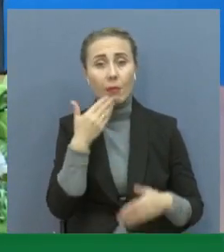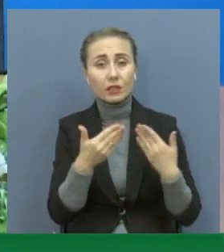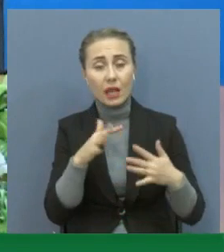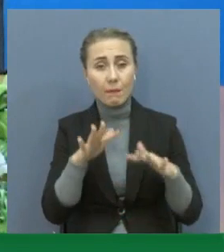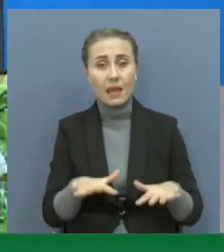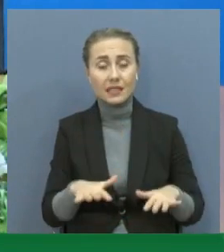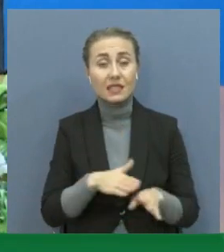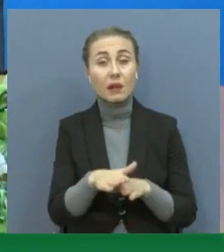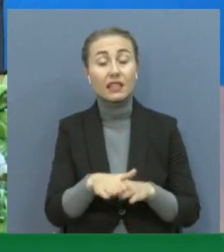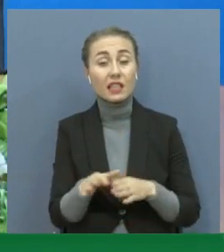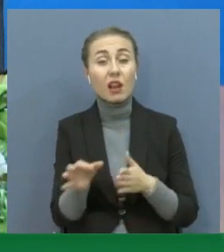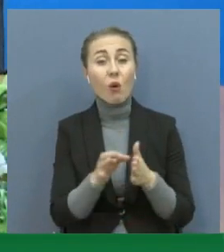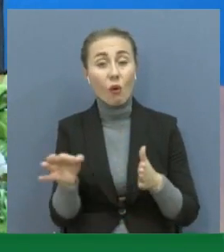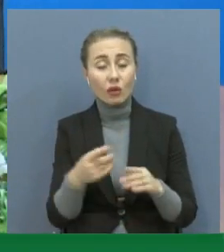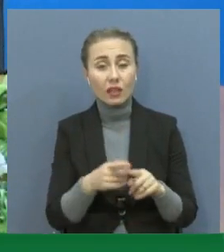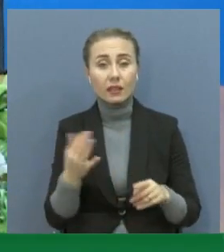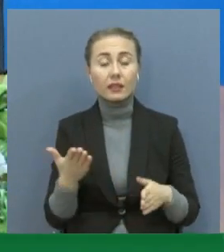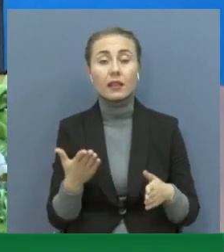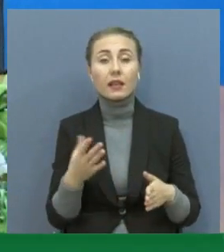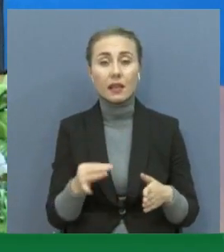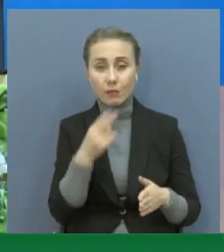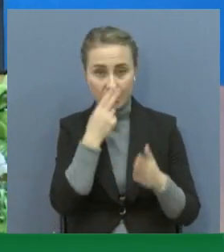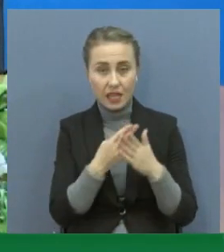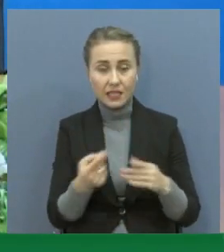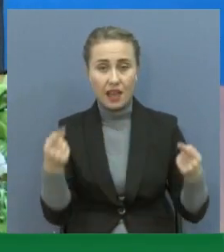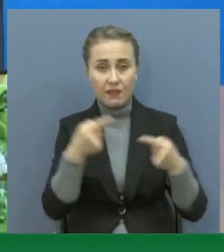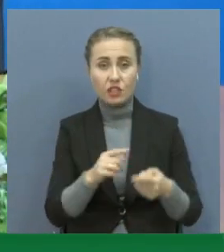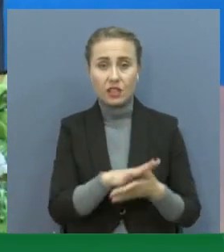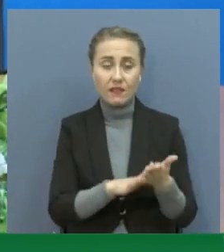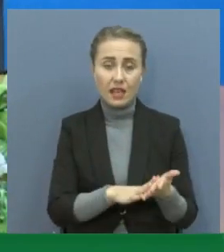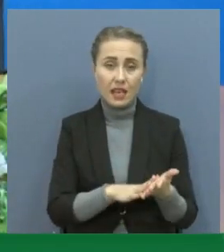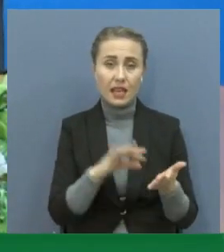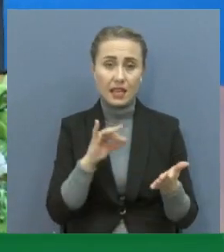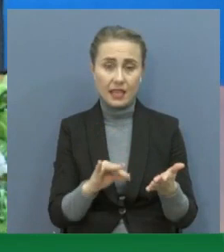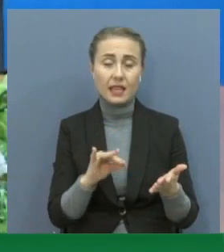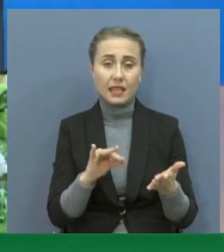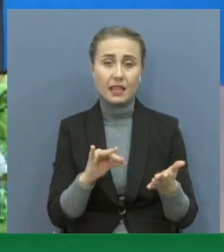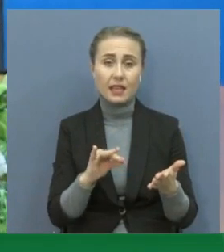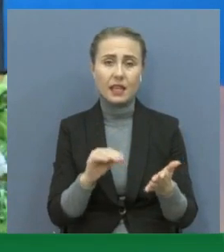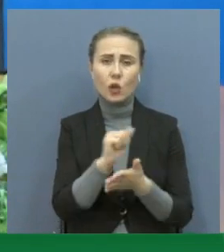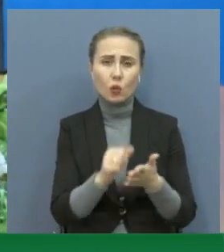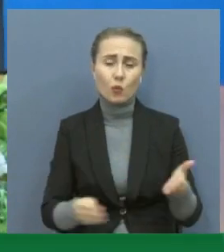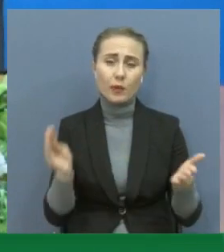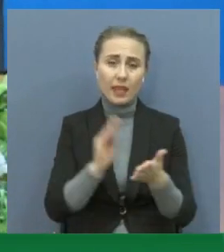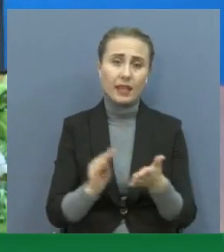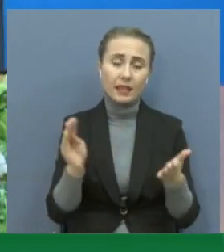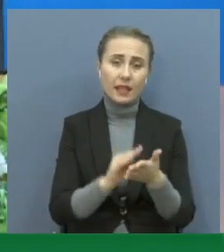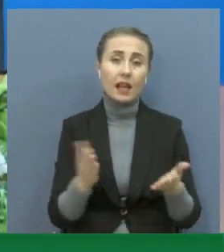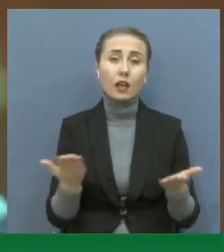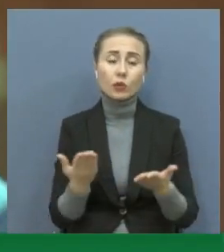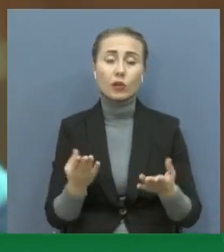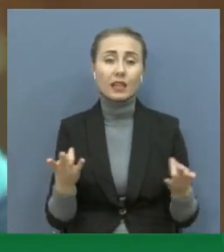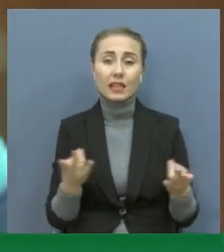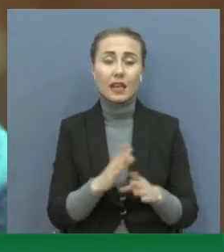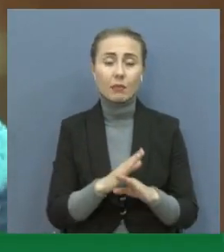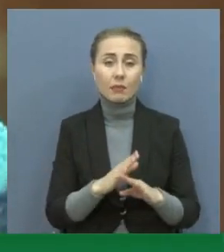местный исполнительный орган, представляют соответствующее заявление и прикладывают ряд документов, которые необходимы,